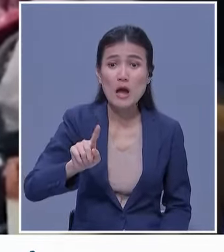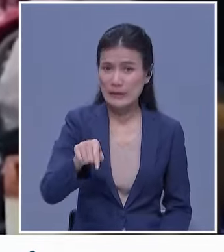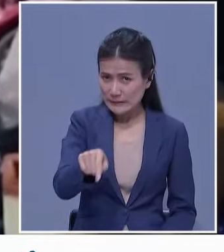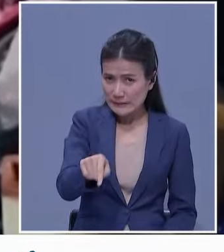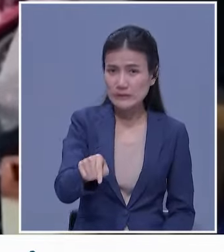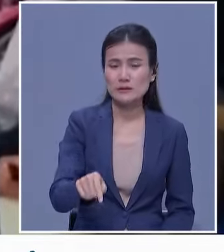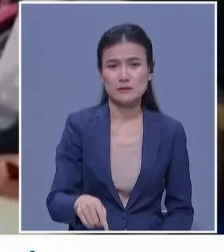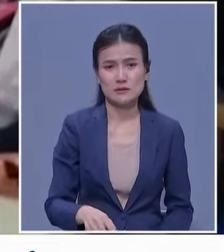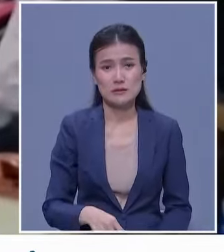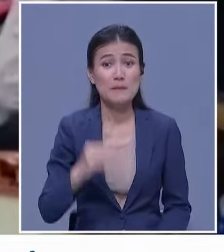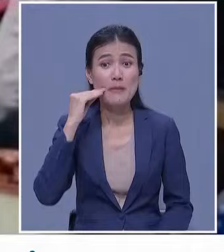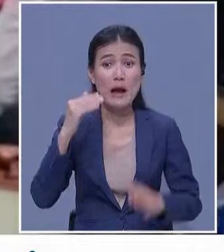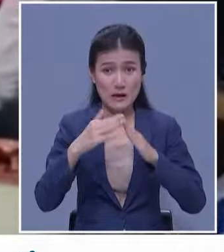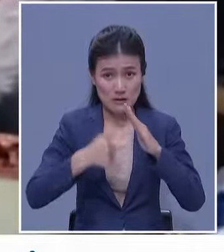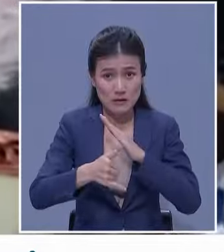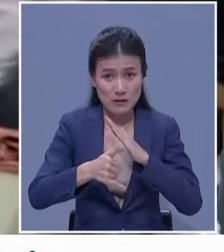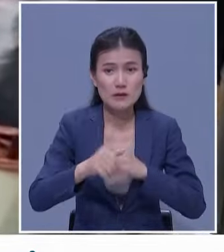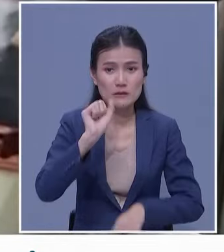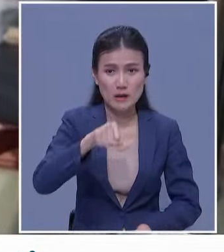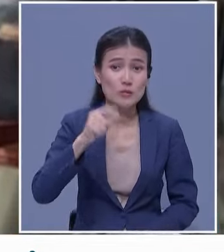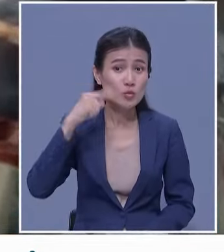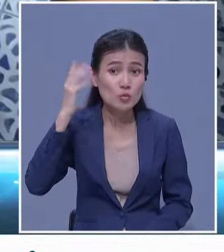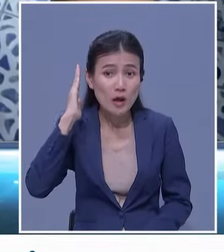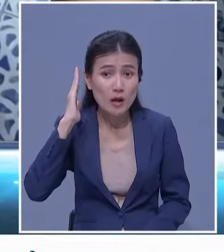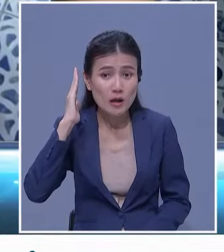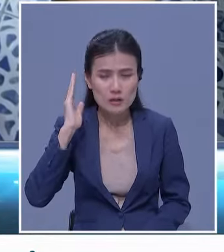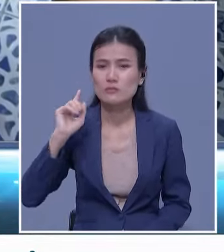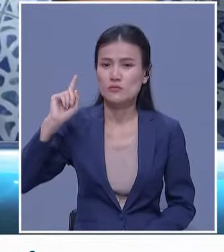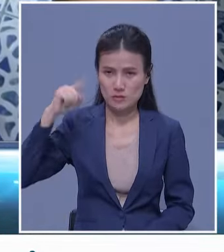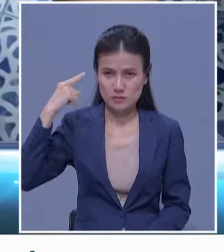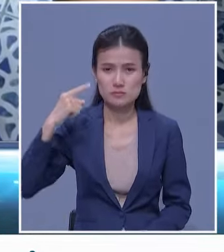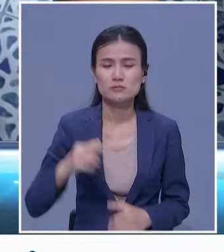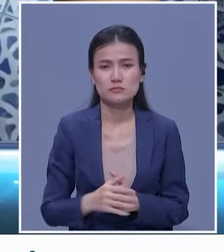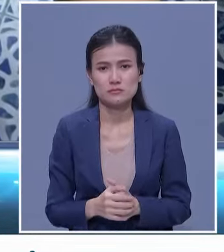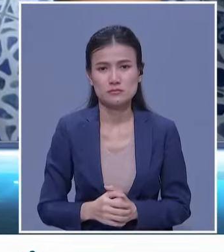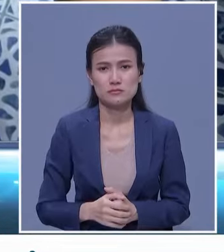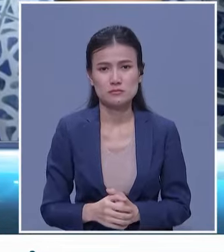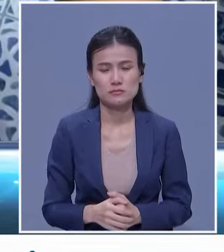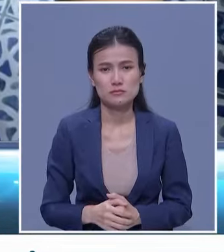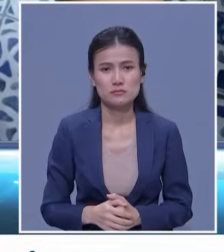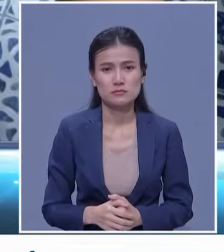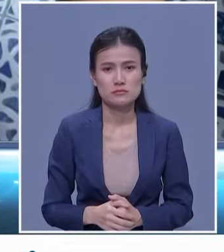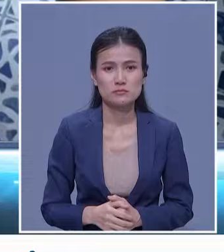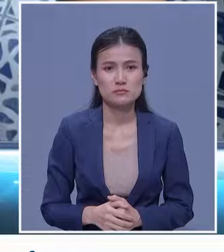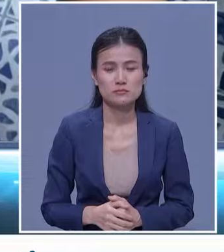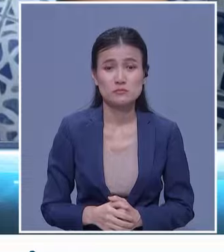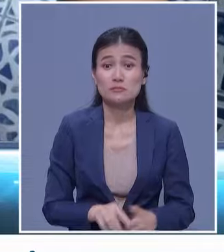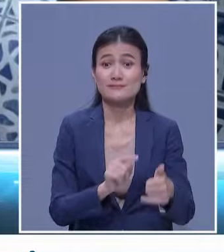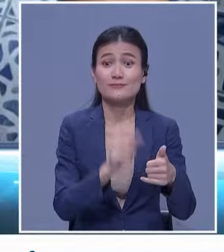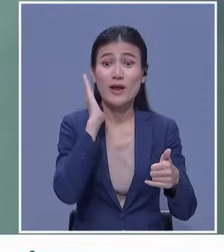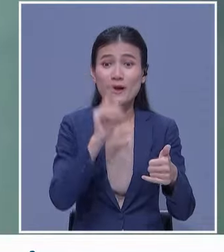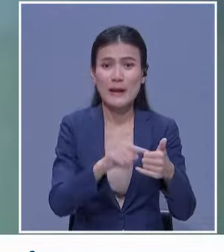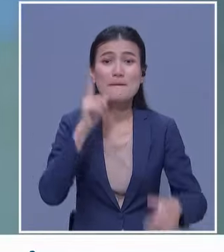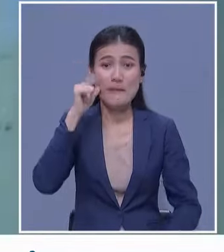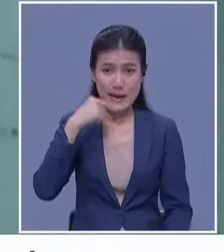เข้ามาในบ้านเลยอะพี่ เข้ามา ผู้ชายผู้หญิงกับคนทำ ผู้หญิงผู้หญิง ทีนี้ทางฝั่งของคุณจันทนานะคะเป็นคุณแม่คนเจ็บค่ะบอกว่า